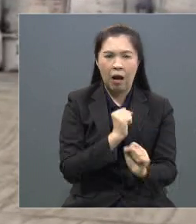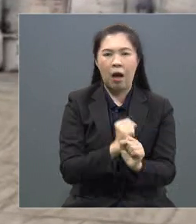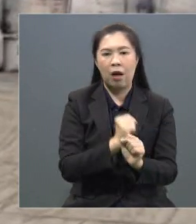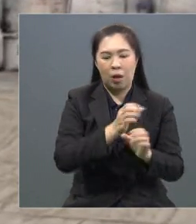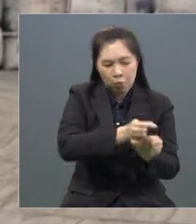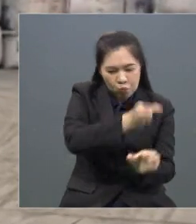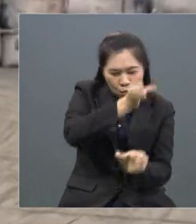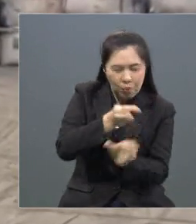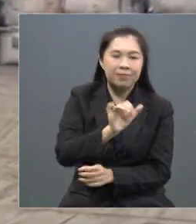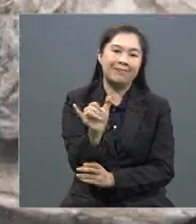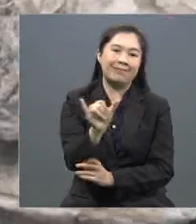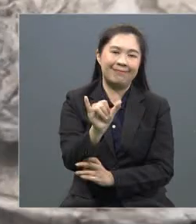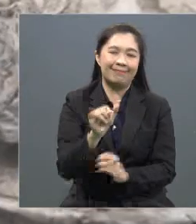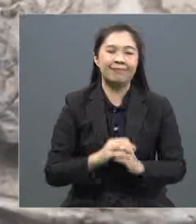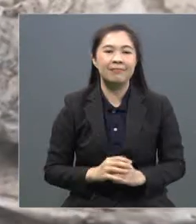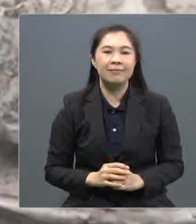หล้อมแต่อย่าง